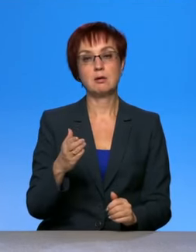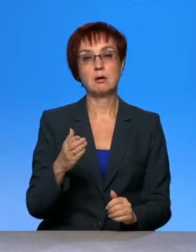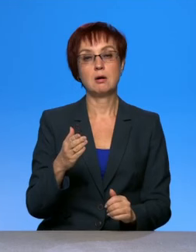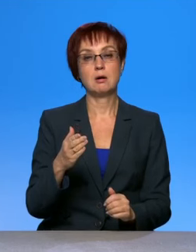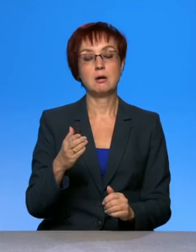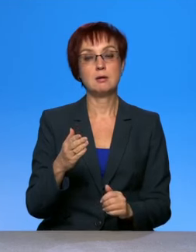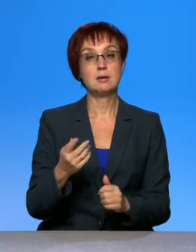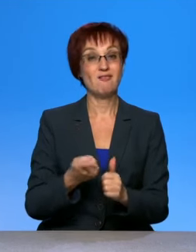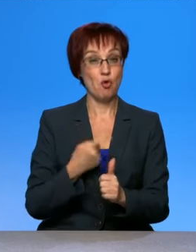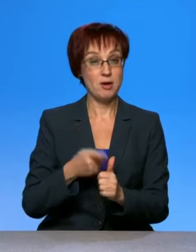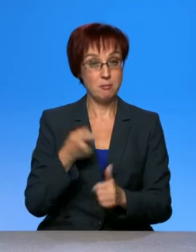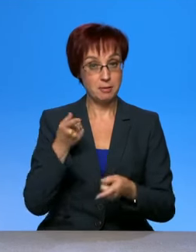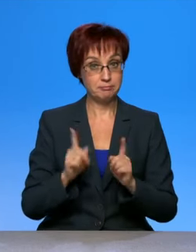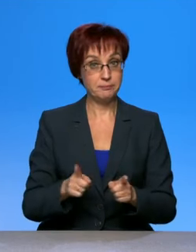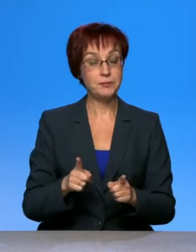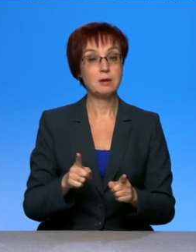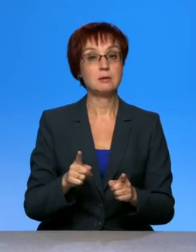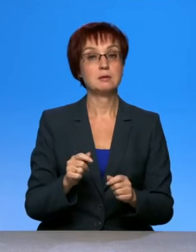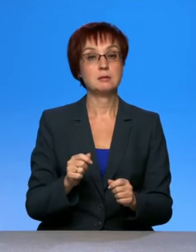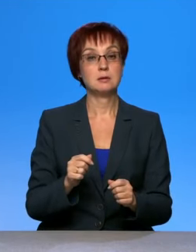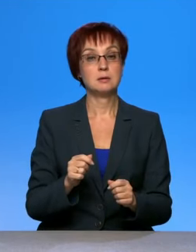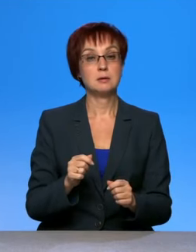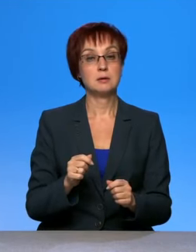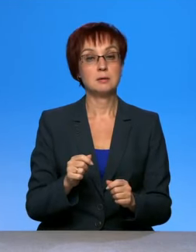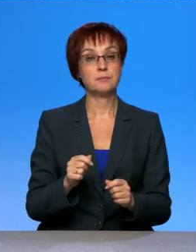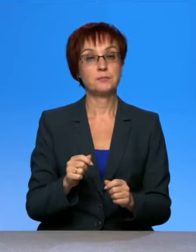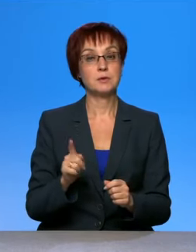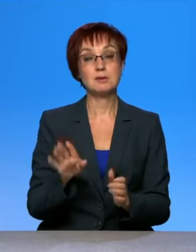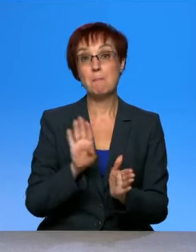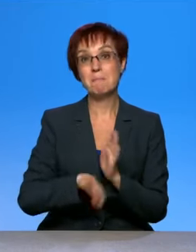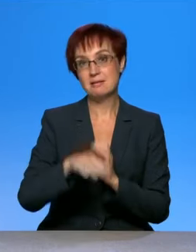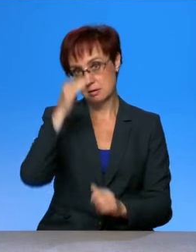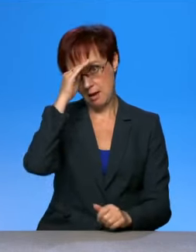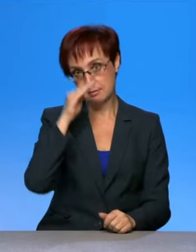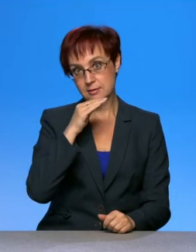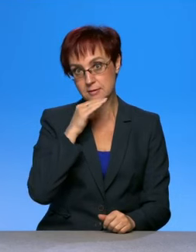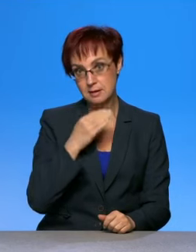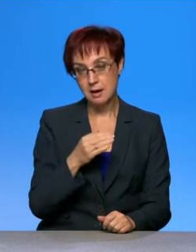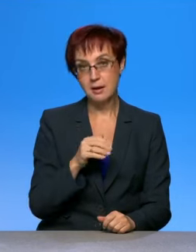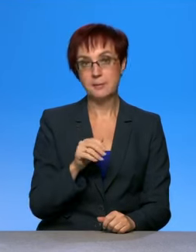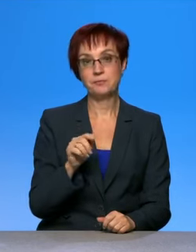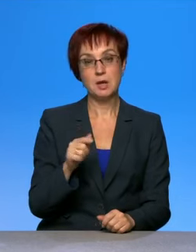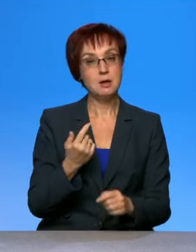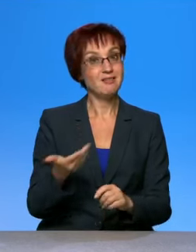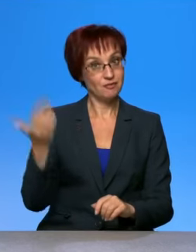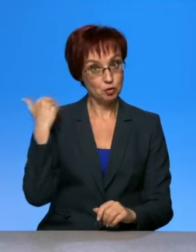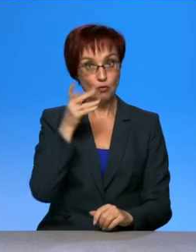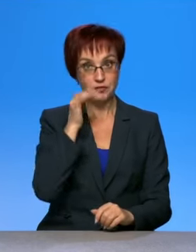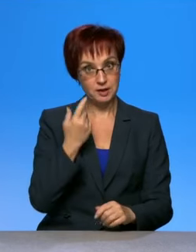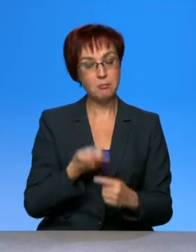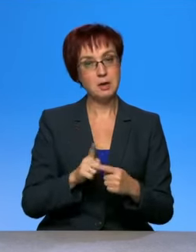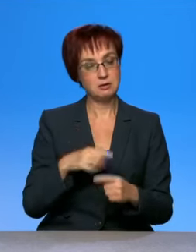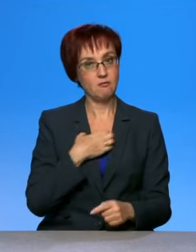он родился значит без отца в те вре без отцов в те времена имела значение Отец его